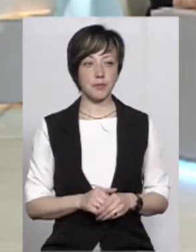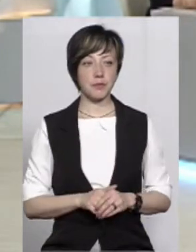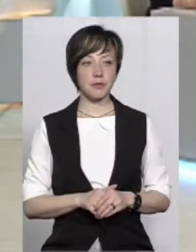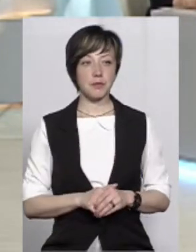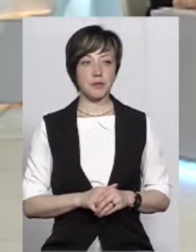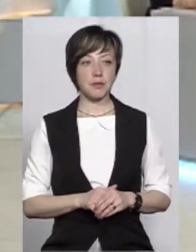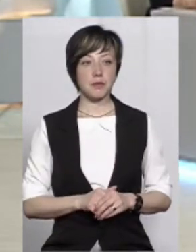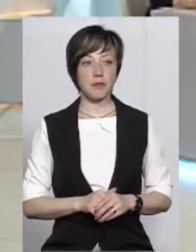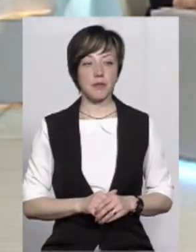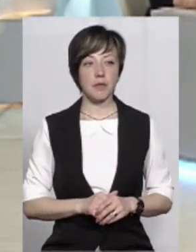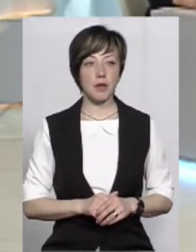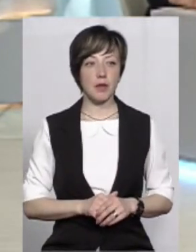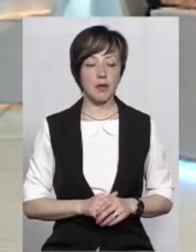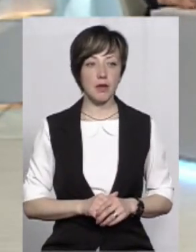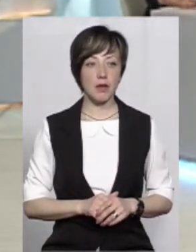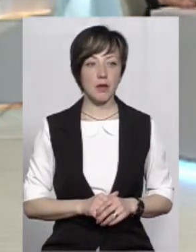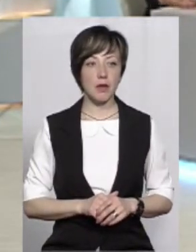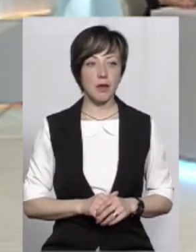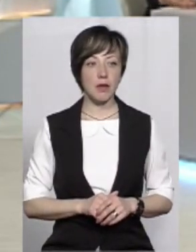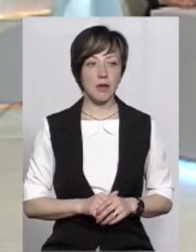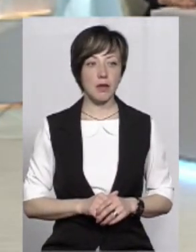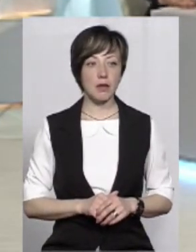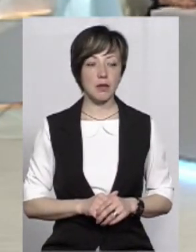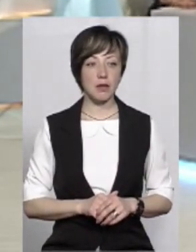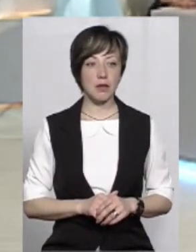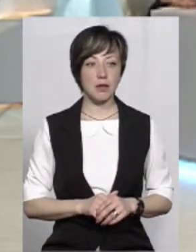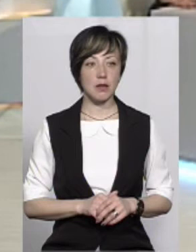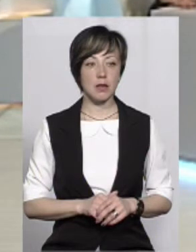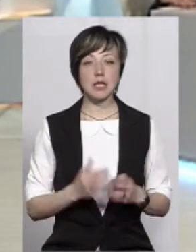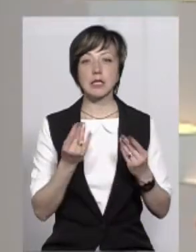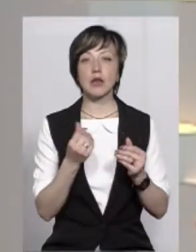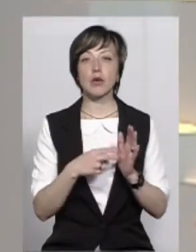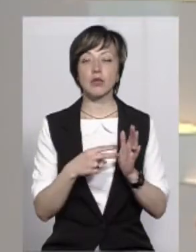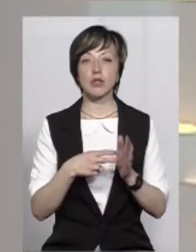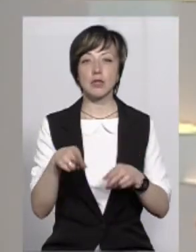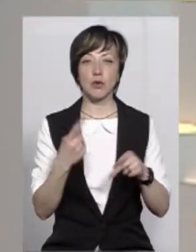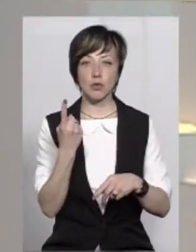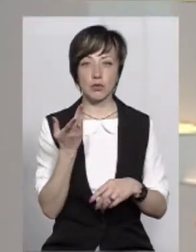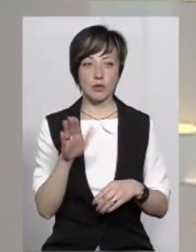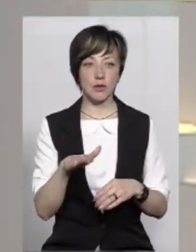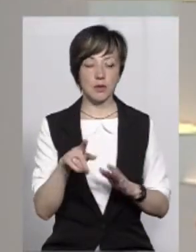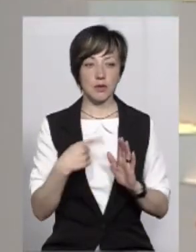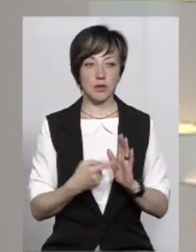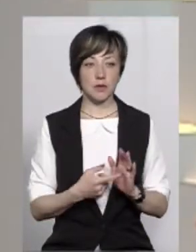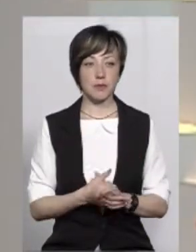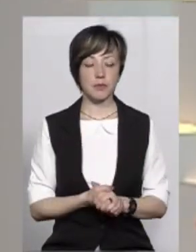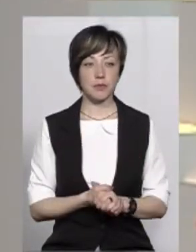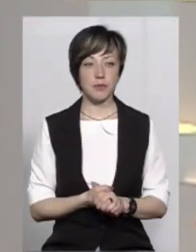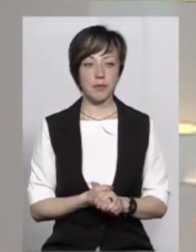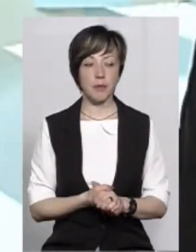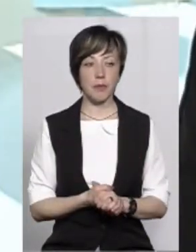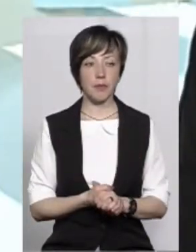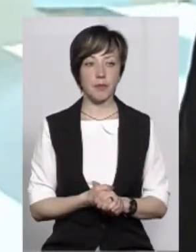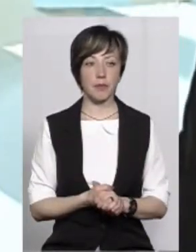стерилізацію. Так, пане Криле, скільки коштує стерилізація? Ну,